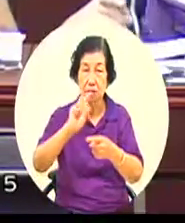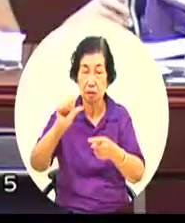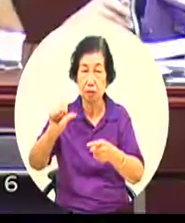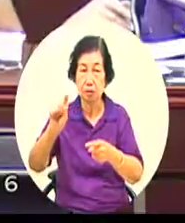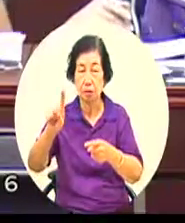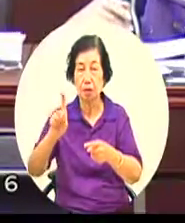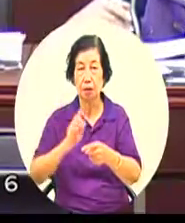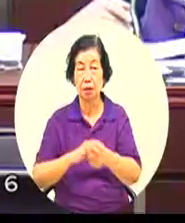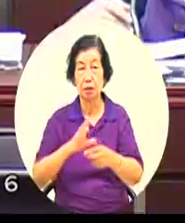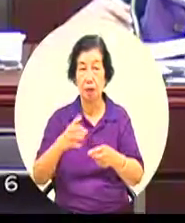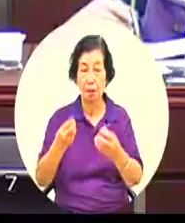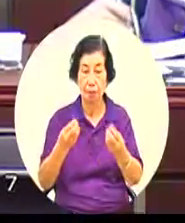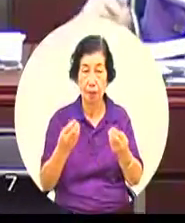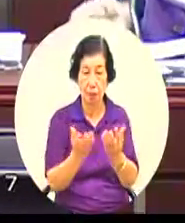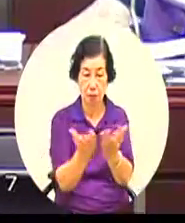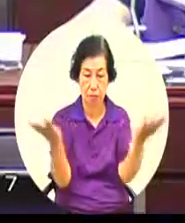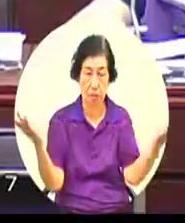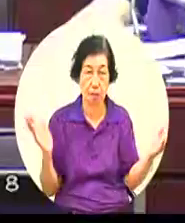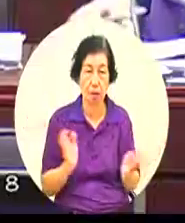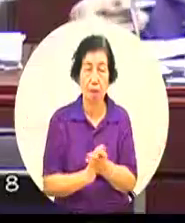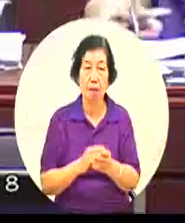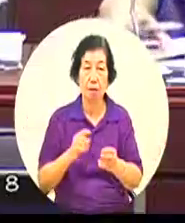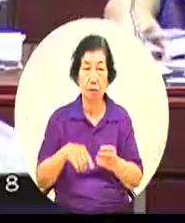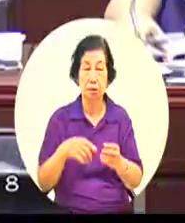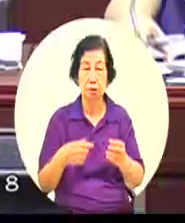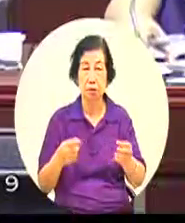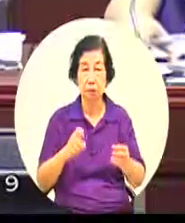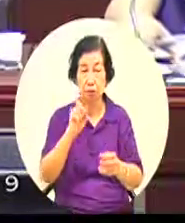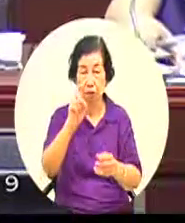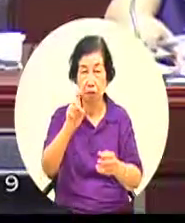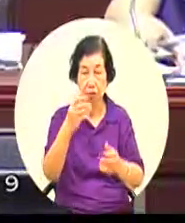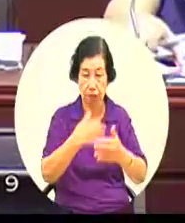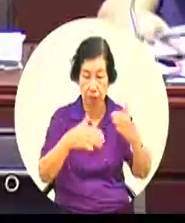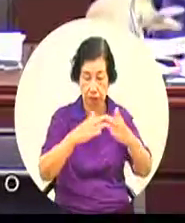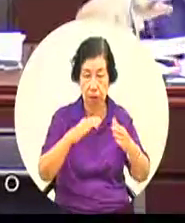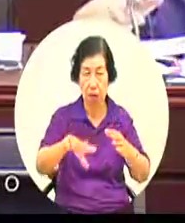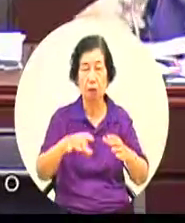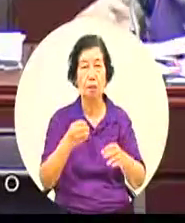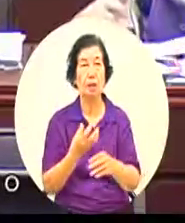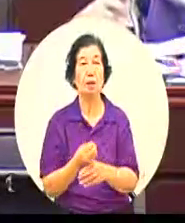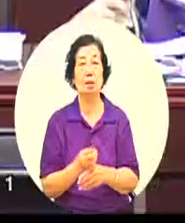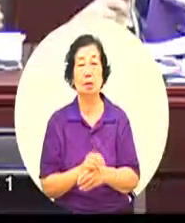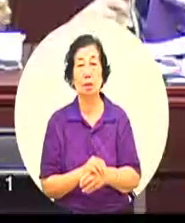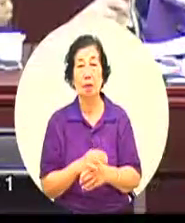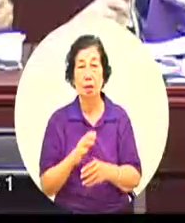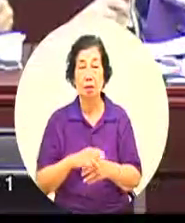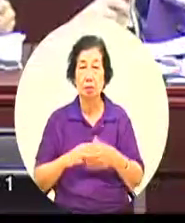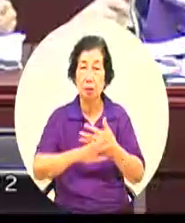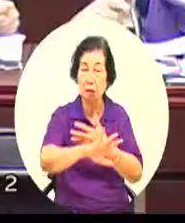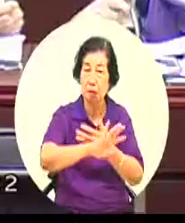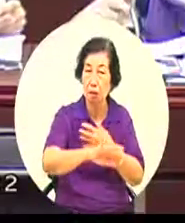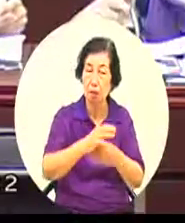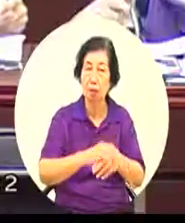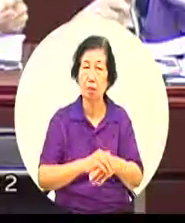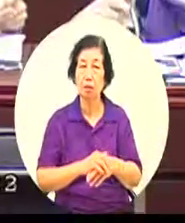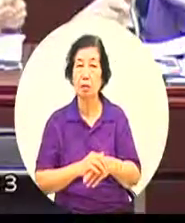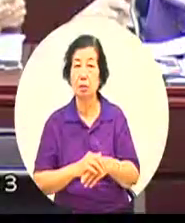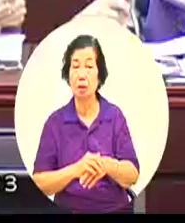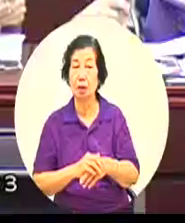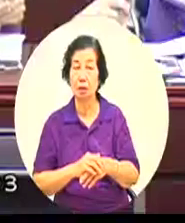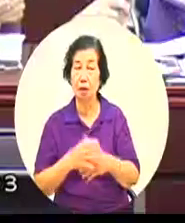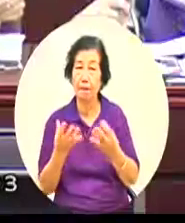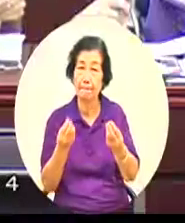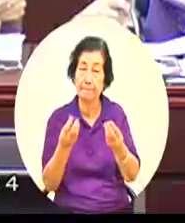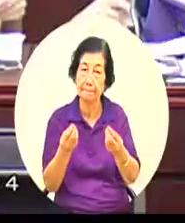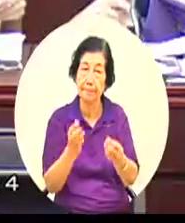没有围墙的学校只有10所，那他们就要用其他的方式，一个就是说如果是完全无围墙的这个校园规